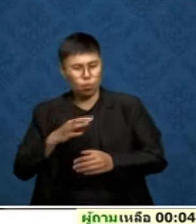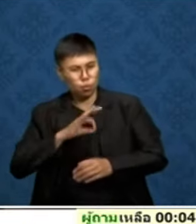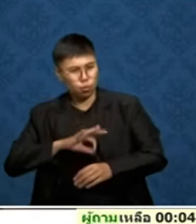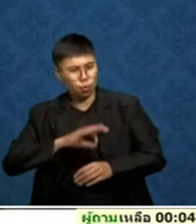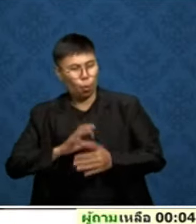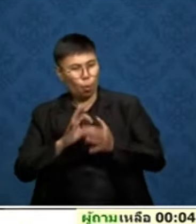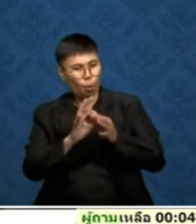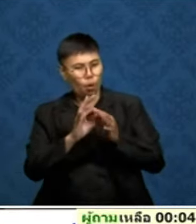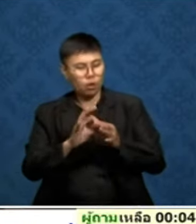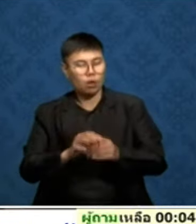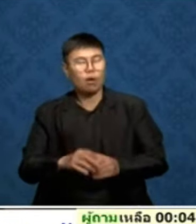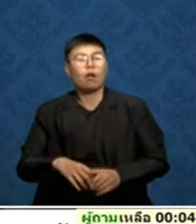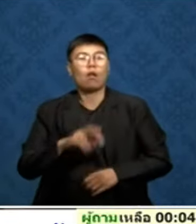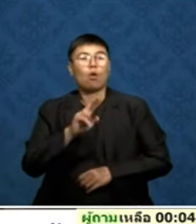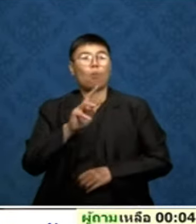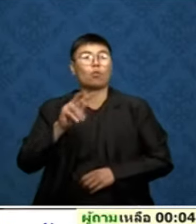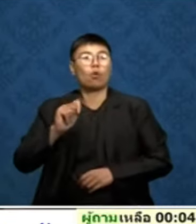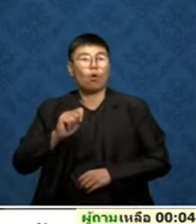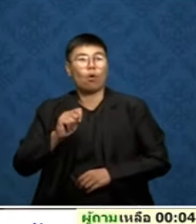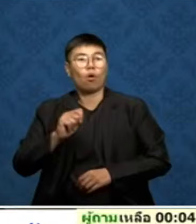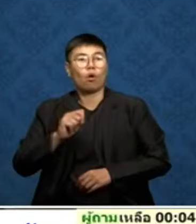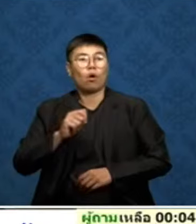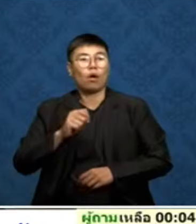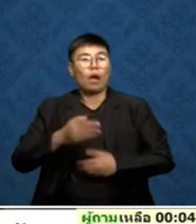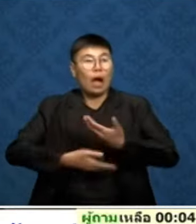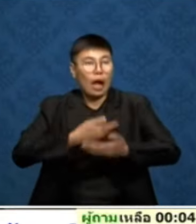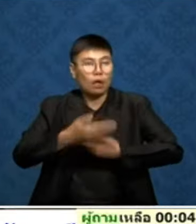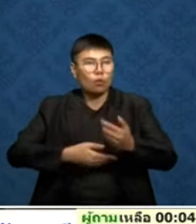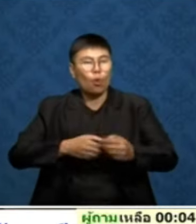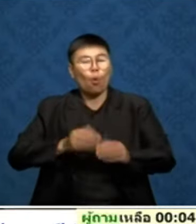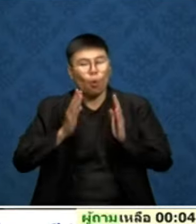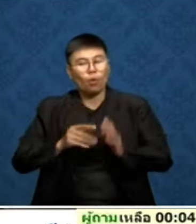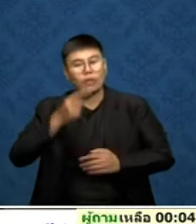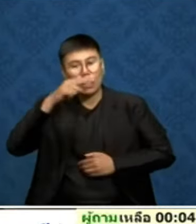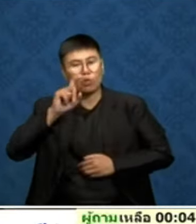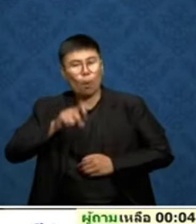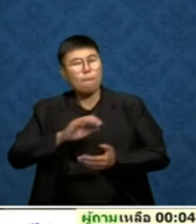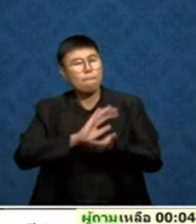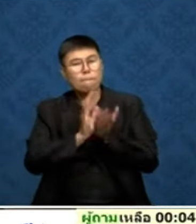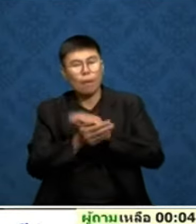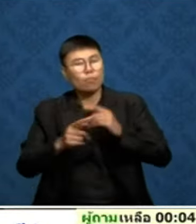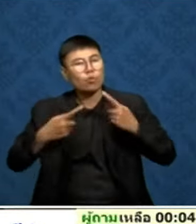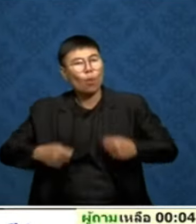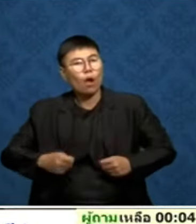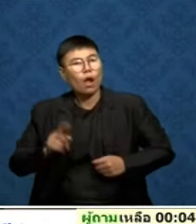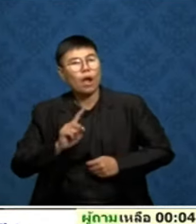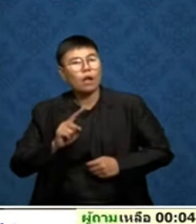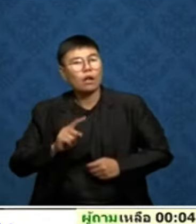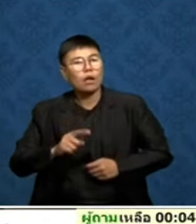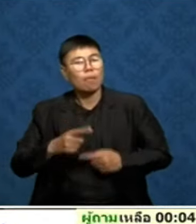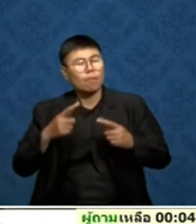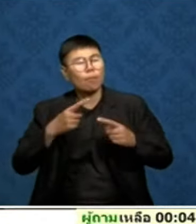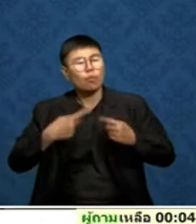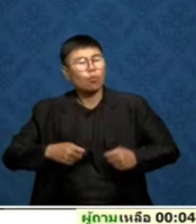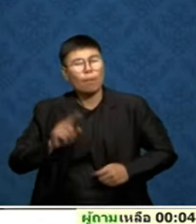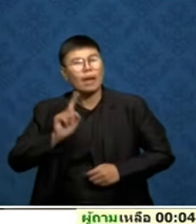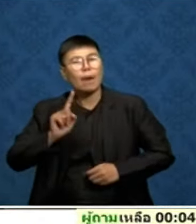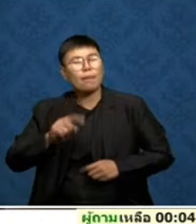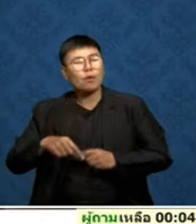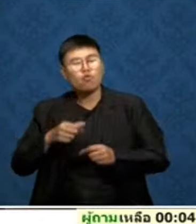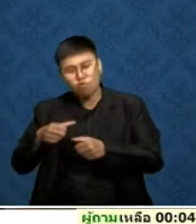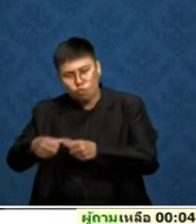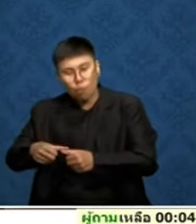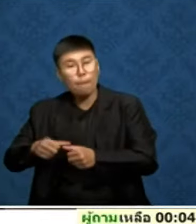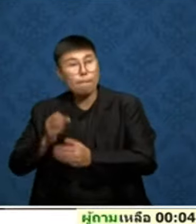พาณิชย์ครับของเราครับก็บอกว่าคนไทยต้องปรับตัวไปไหนครับปรับตัวเข้าป่าป่ะครับท่านประธานครับผมอยากจะเรียน